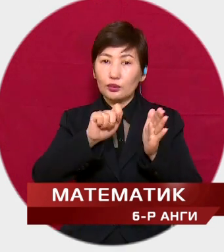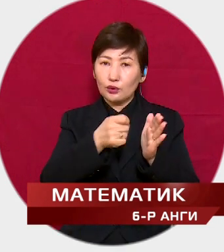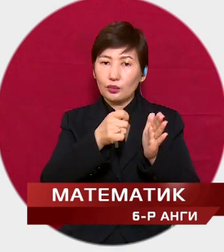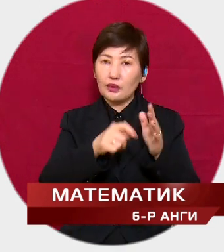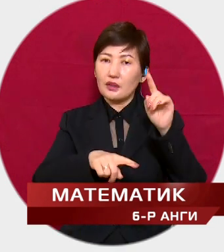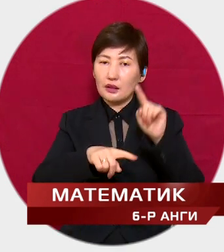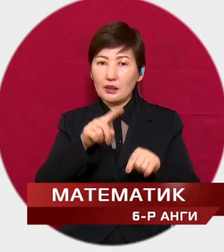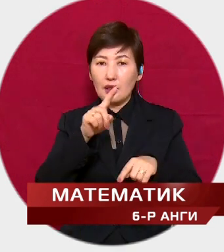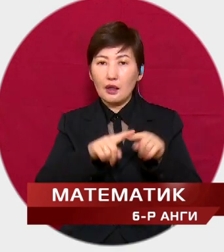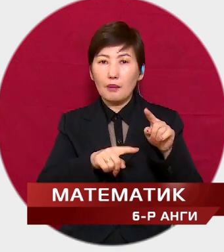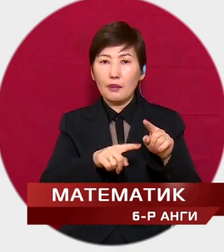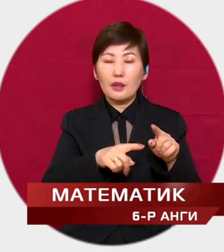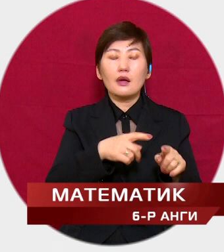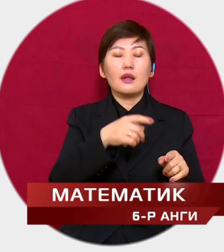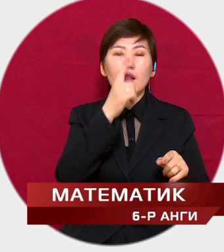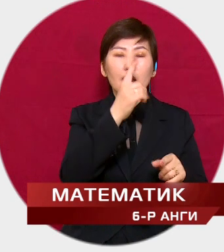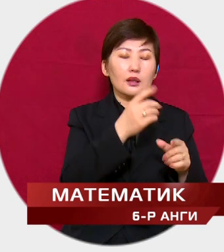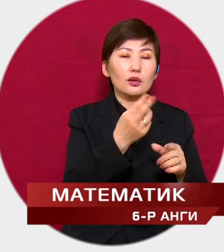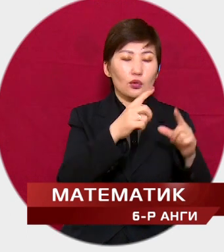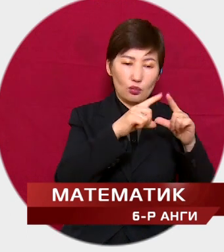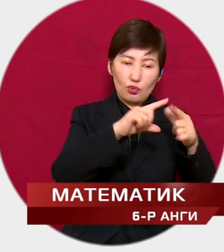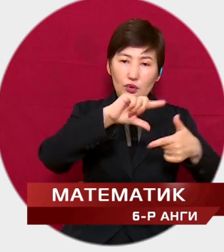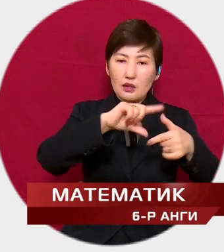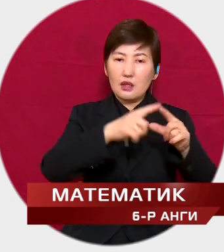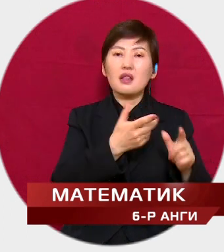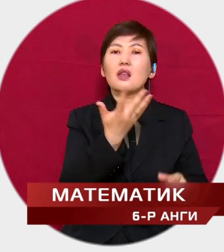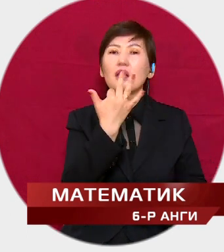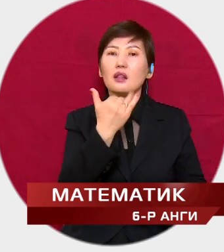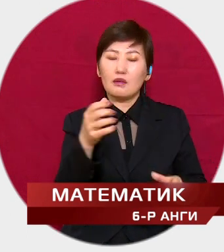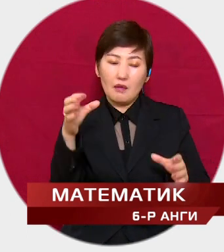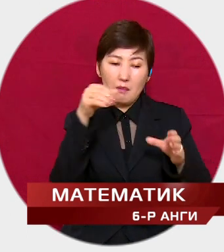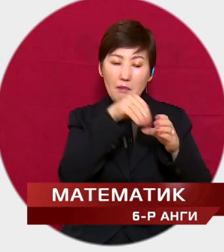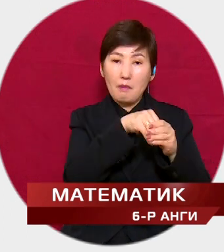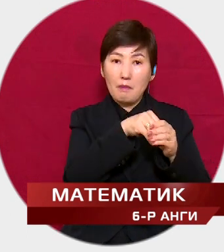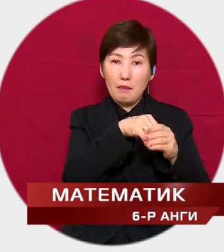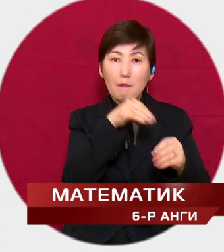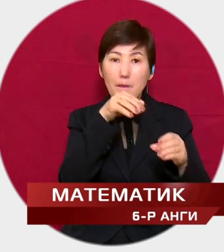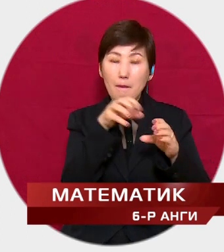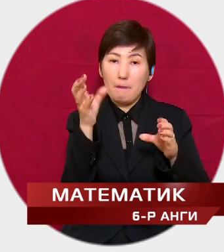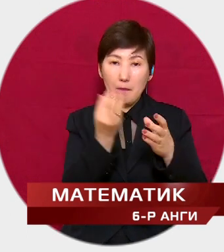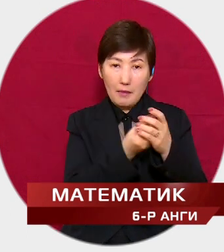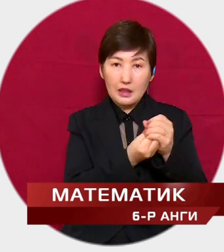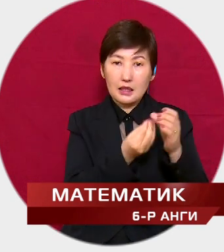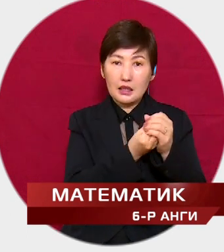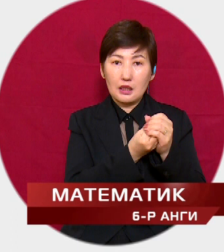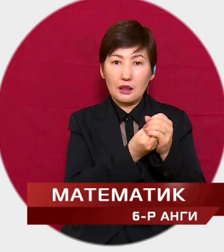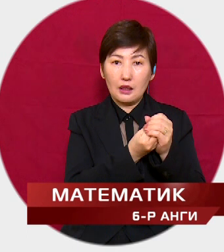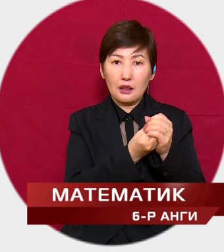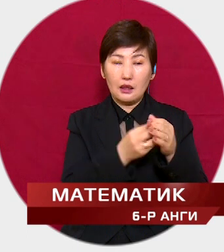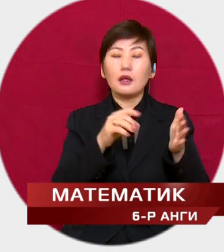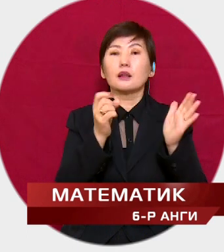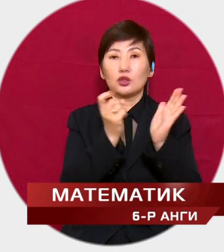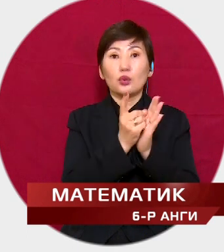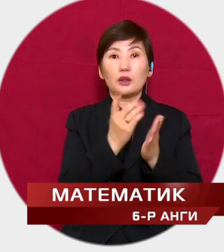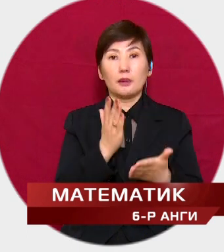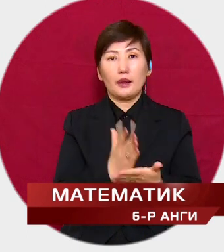ямар төрсийг одоо нэг төрсийг одоо хідэн одоо ширхэг тоогоор илэрхийлсэн бэ гэдгийг нь бол хамгийн гол нь бол олж харах нь чухал байгаа